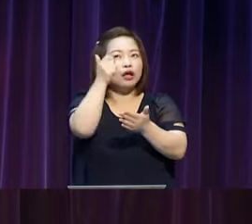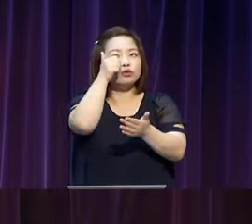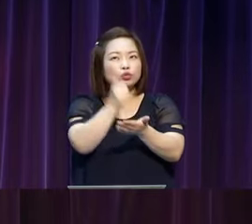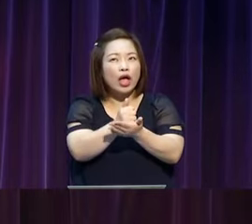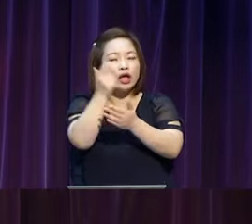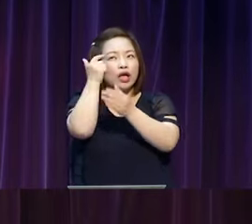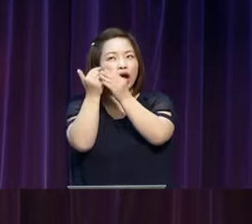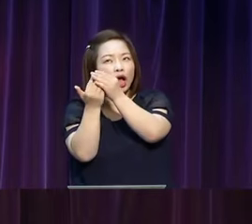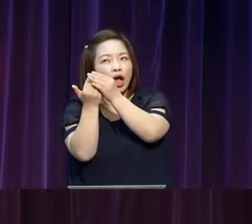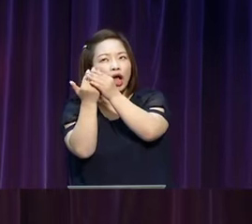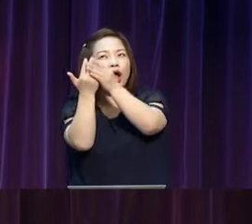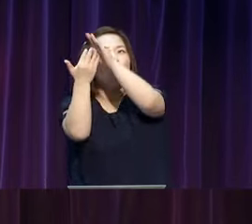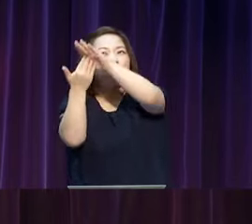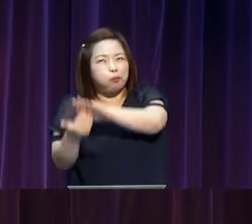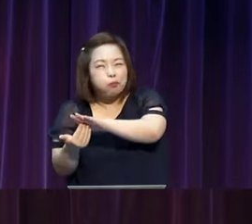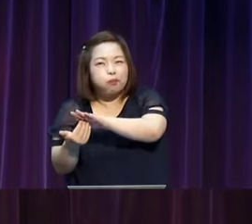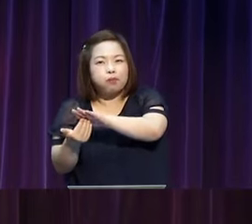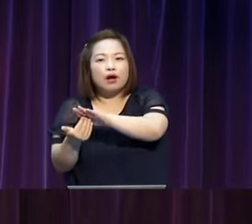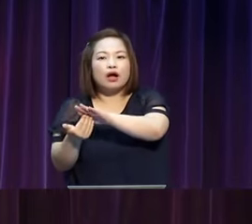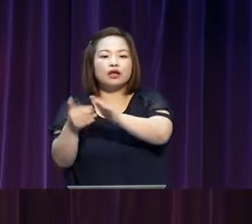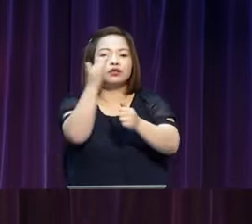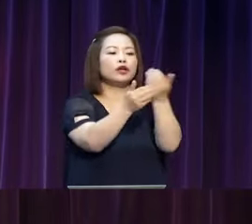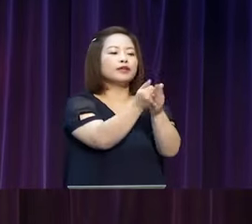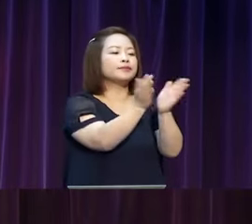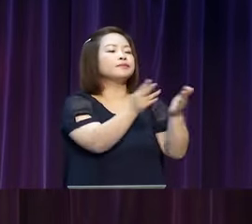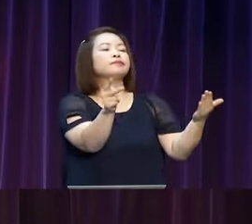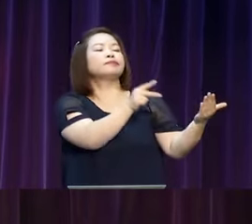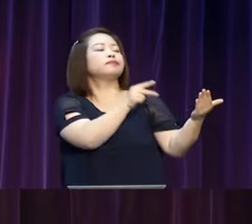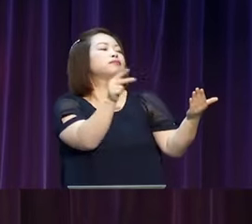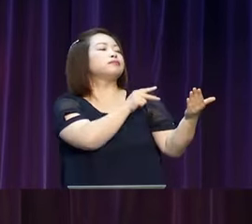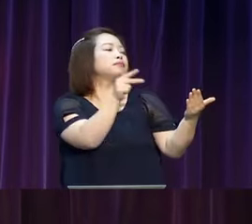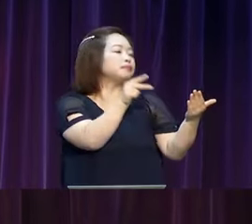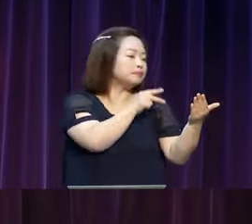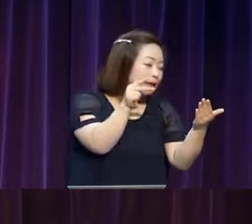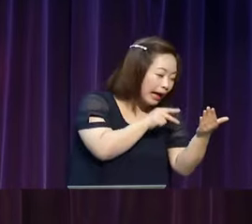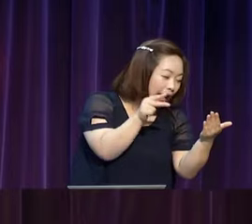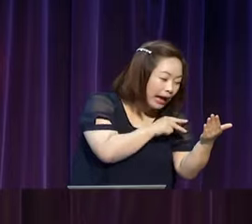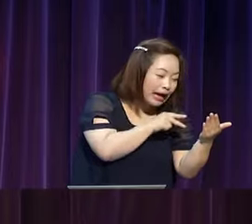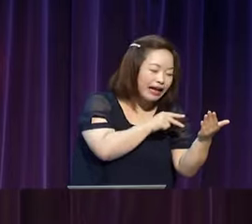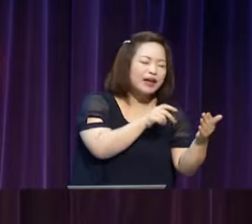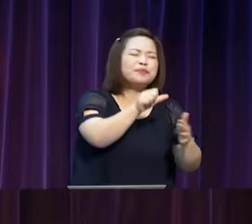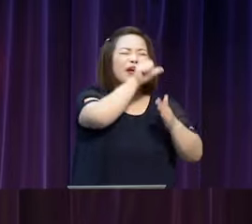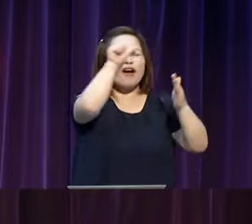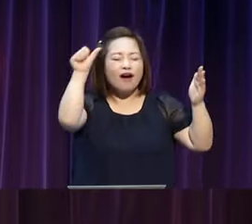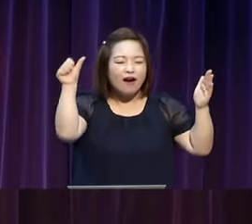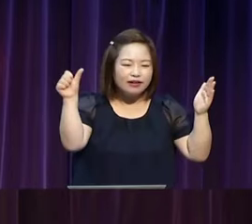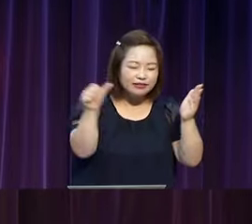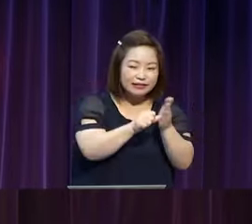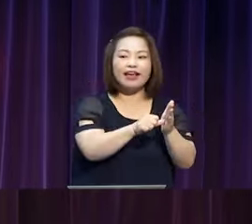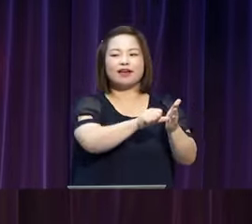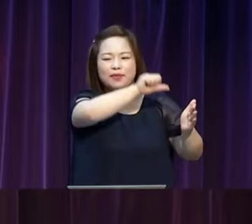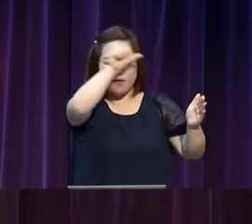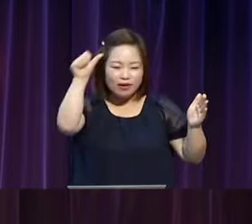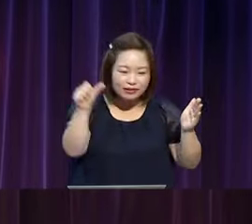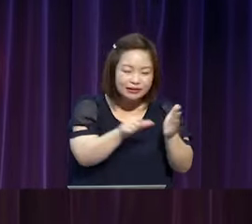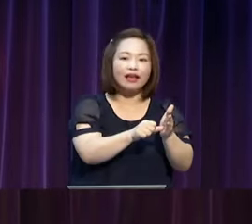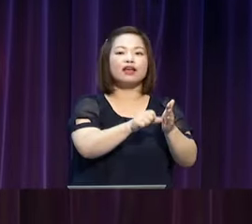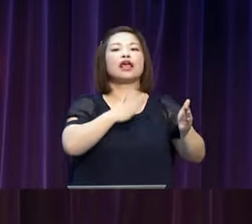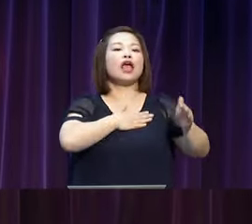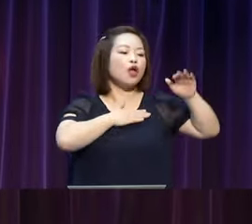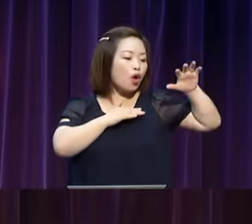평생에 자기 옆에 두고 읽어서 성경을 언제 읽어요? 평생 읽어요. 이 하나님의